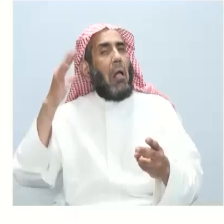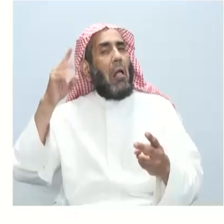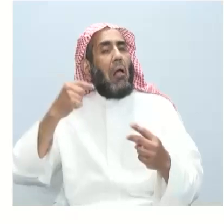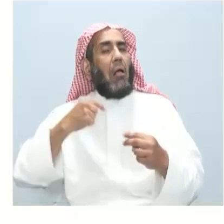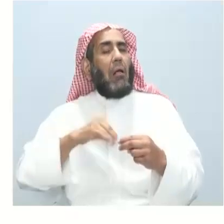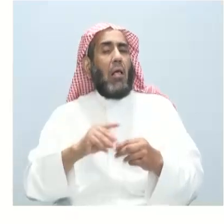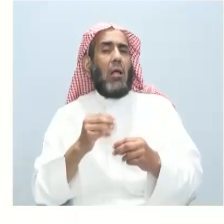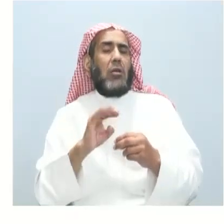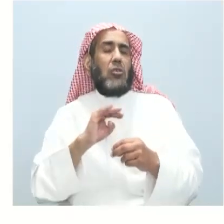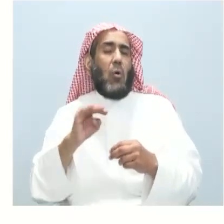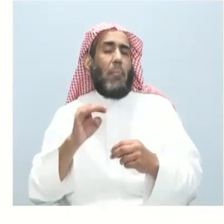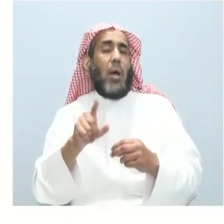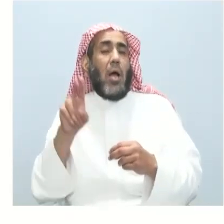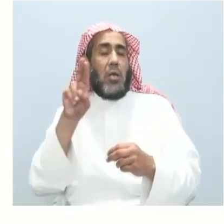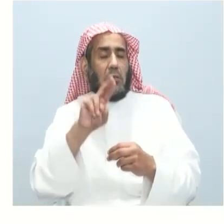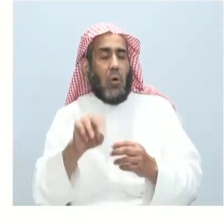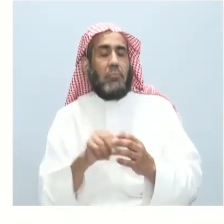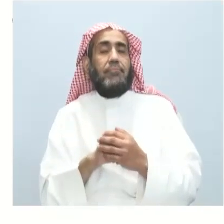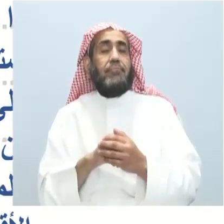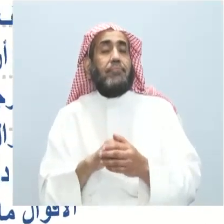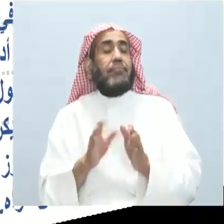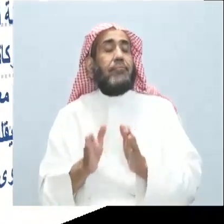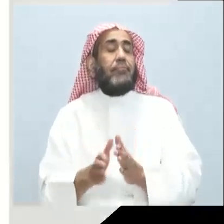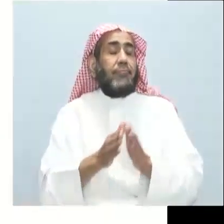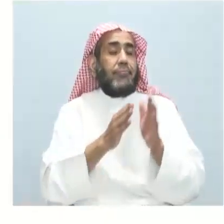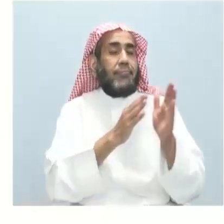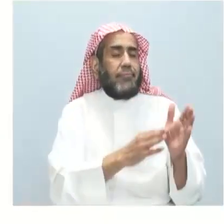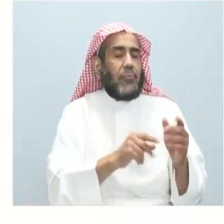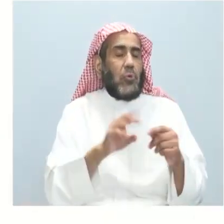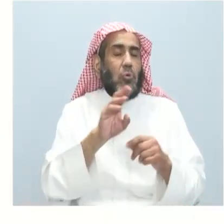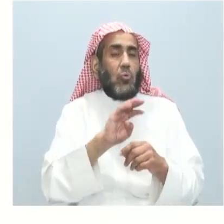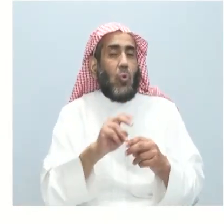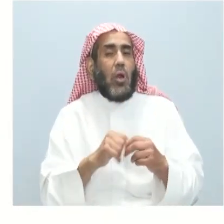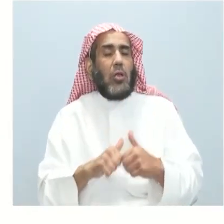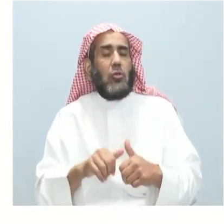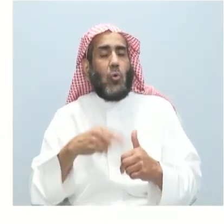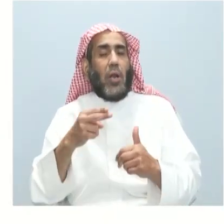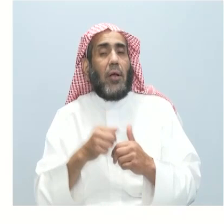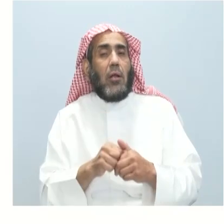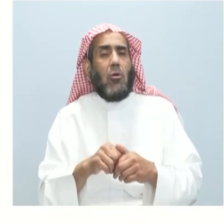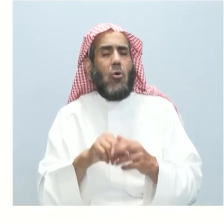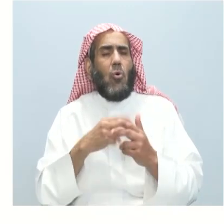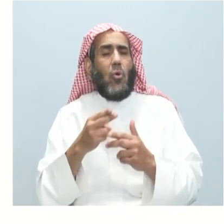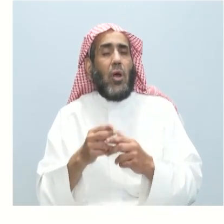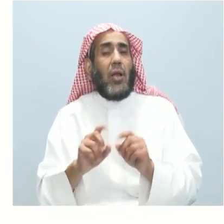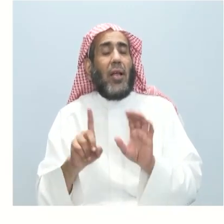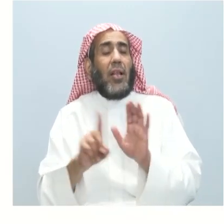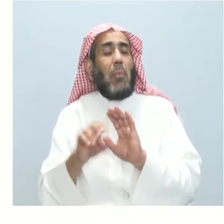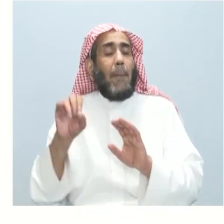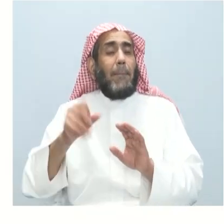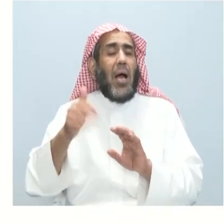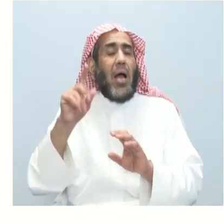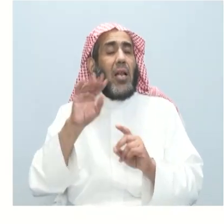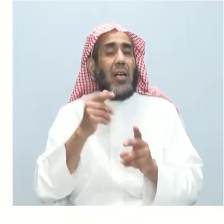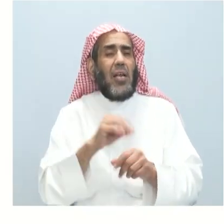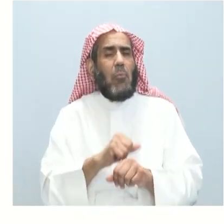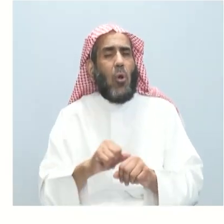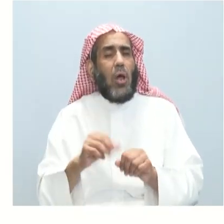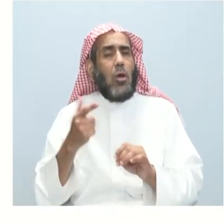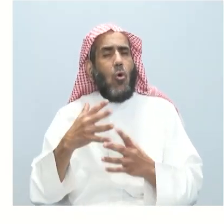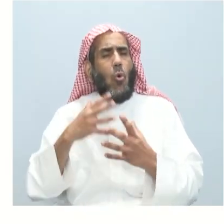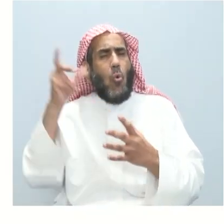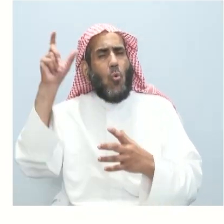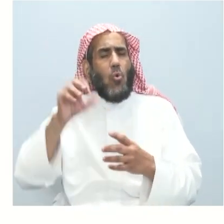اذا هذا جواب لهذا السؤال ننتقل ايها الطلاب الى سؤال اخر هنا كان الامام مالك رحمه الله تعالى